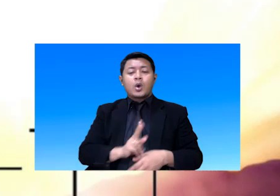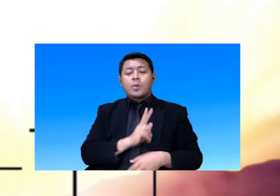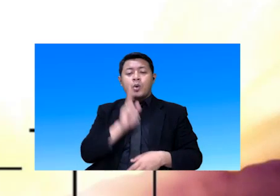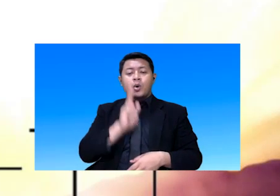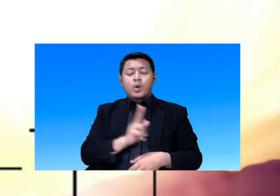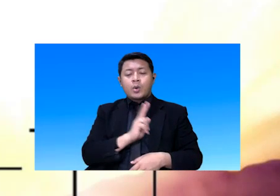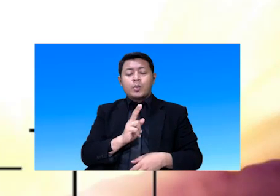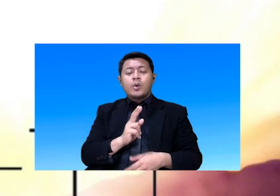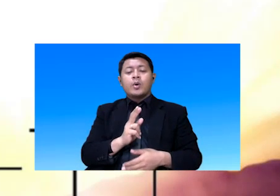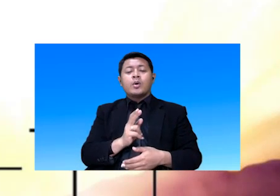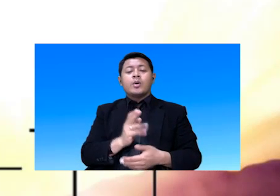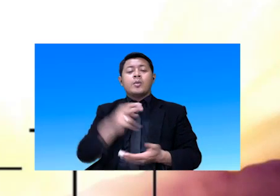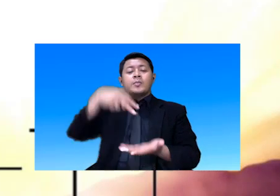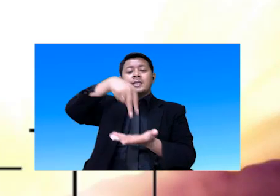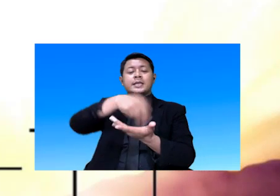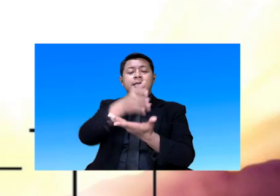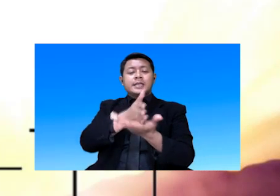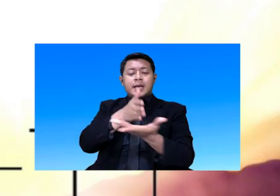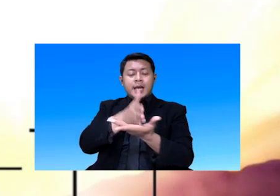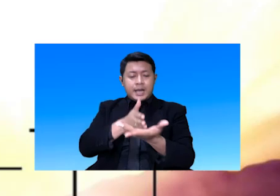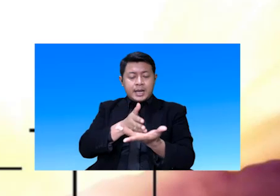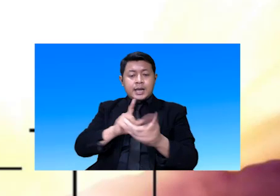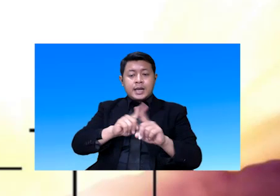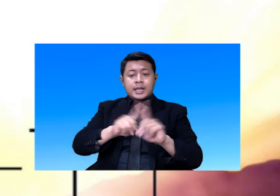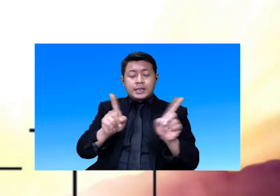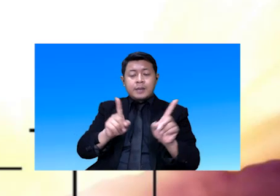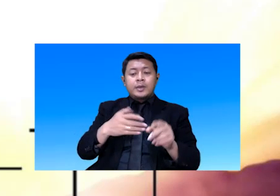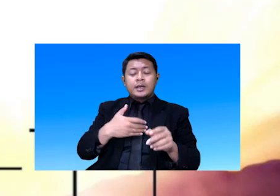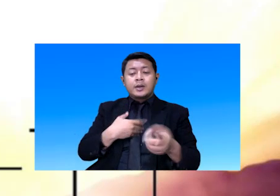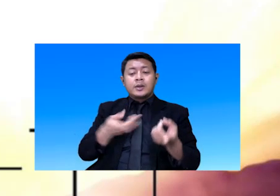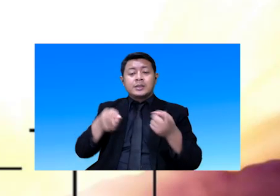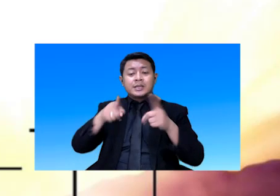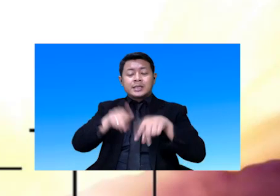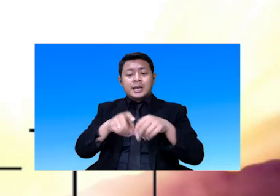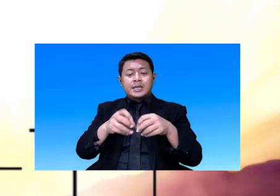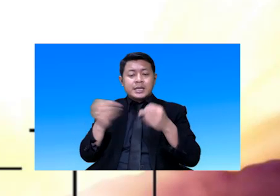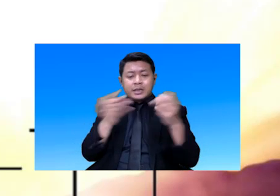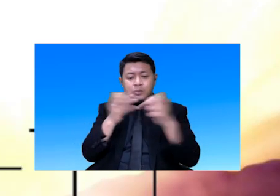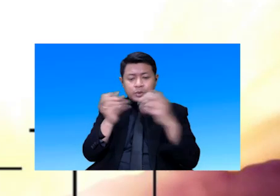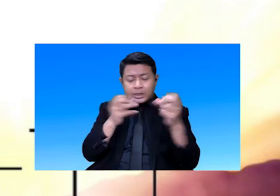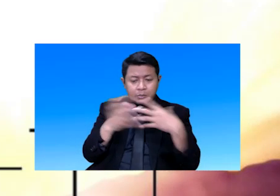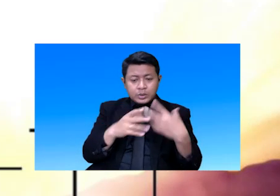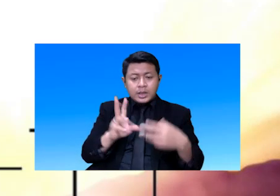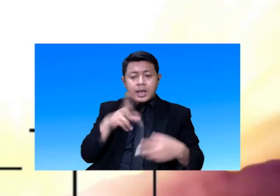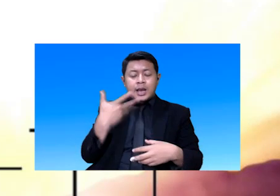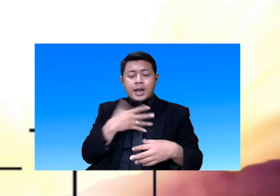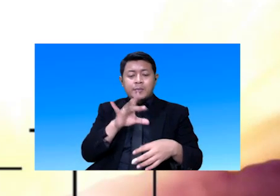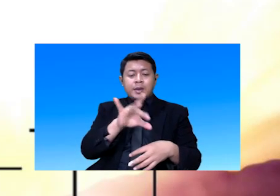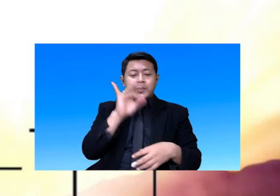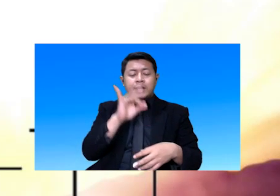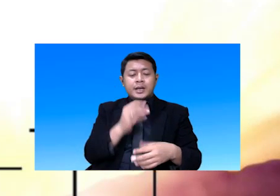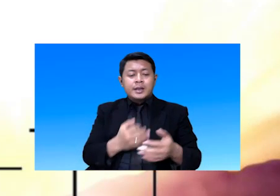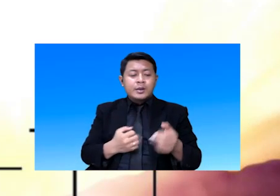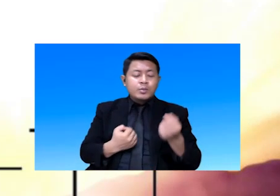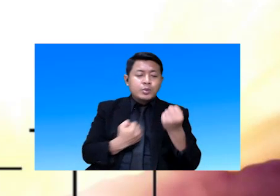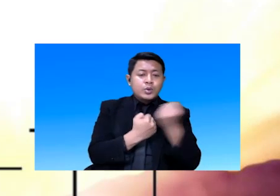misionaris, berdiri di tengah. Tetapi, kalau terjadi perpecahan, kami